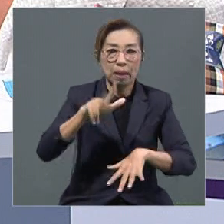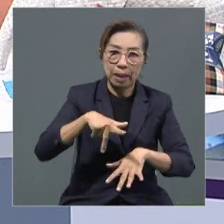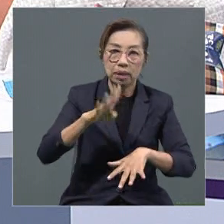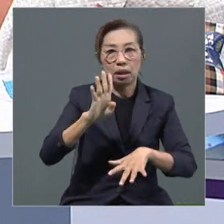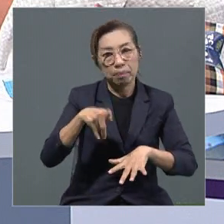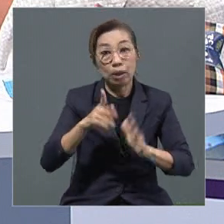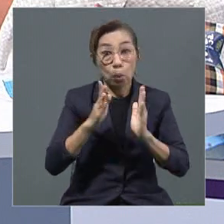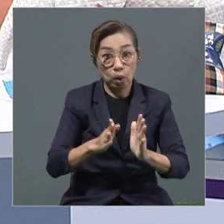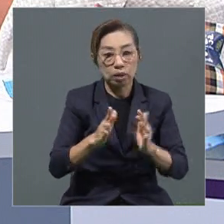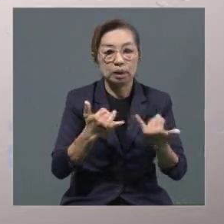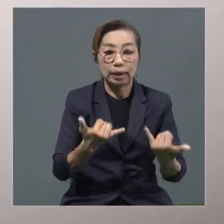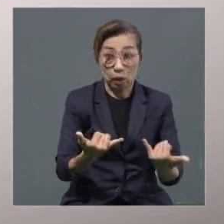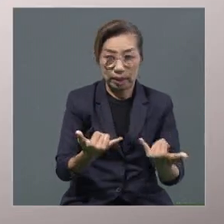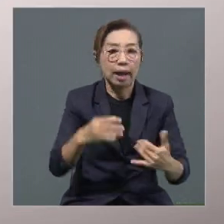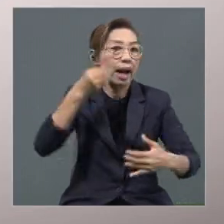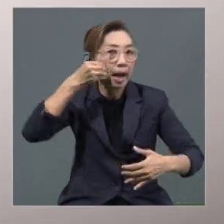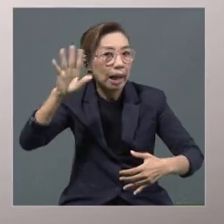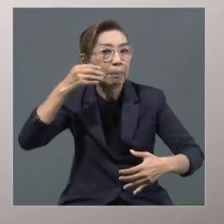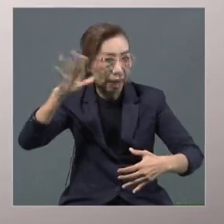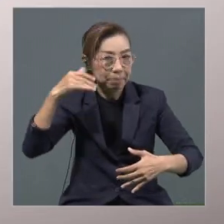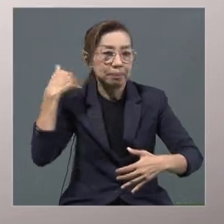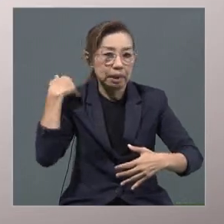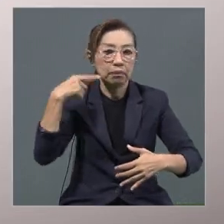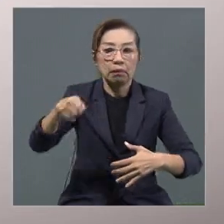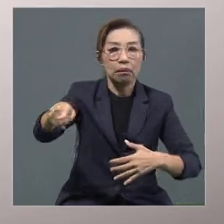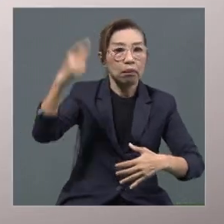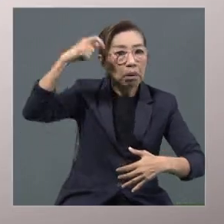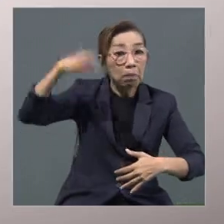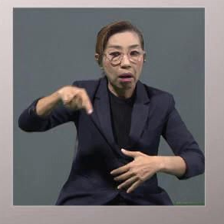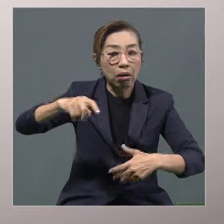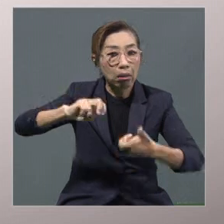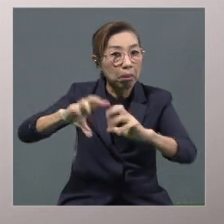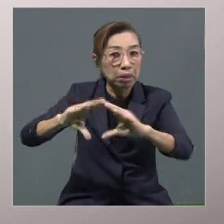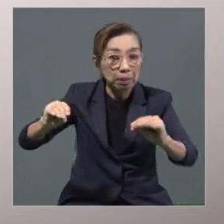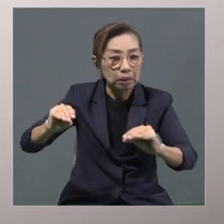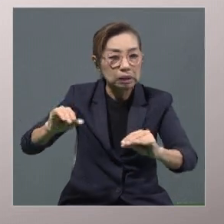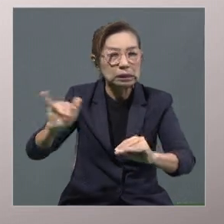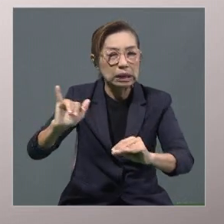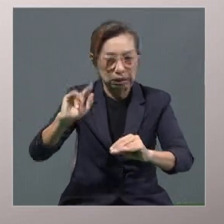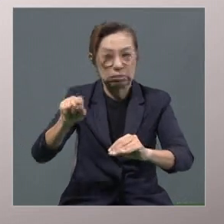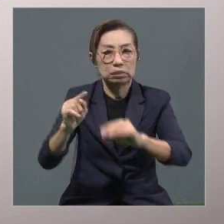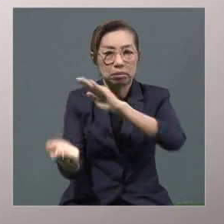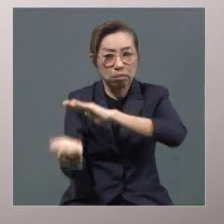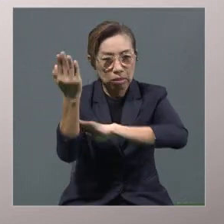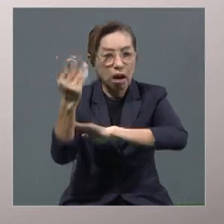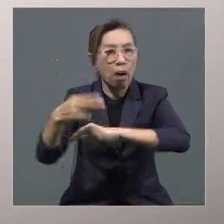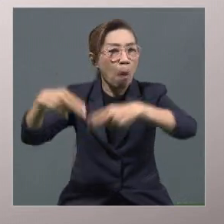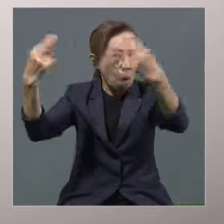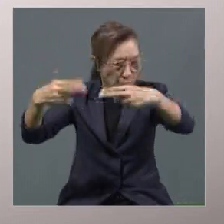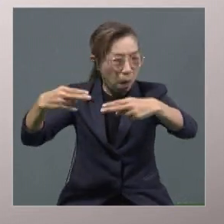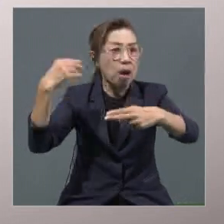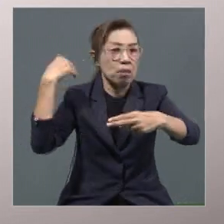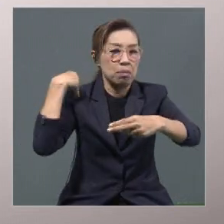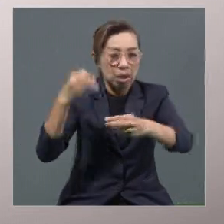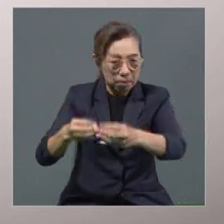างกลับภูมิลำเนากันมากขึ้นเยอะเลยนะครับแต่ถามว่าสถานการณ์มันสงบไหมจริงๆเมื่อช่วงเช้าที่ผ่านมาก็ยังมีเสียงปืนเสียงระเบิดมาจากฝั่งเมียนมานะ